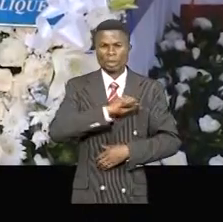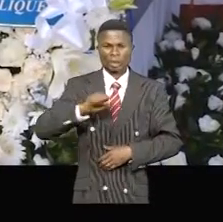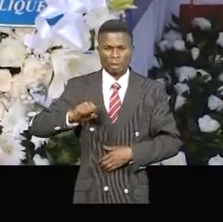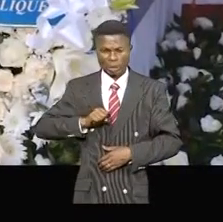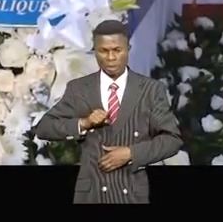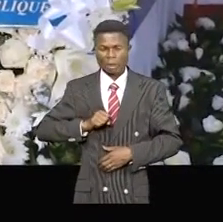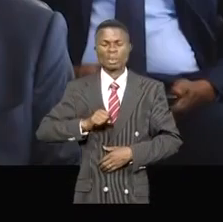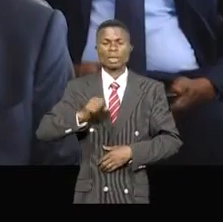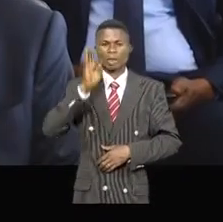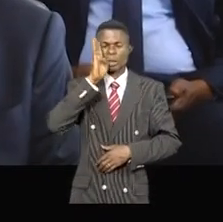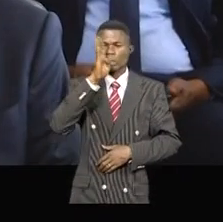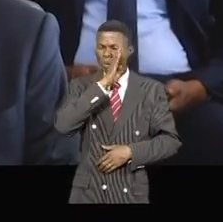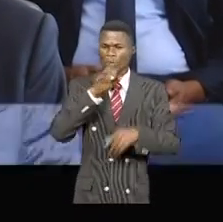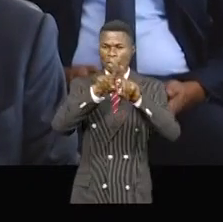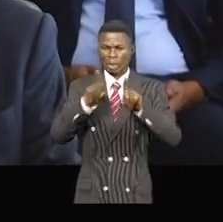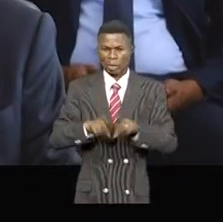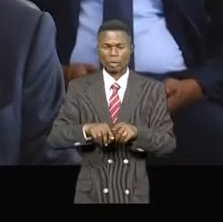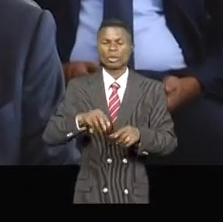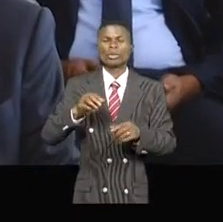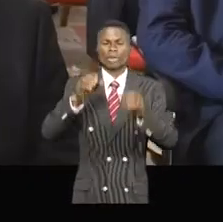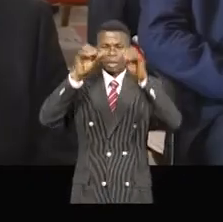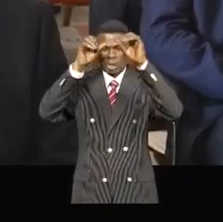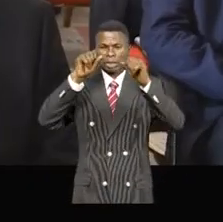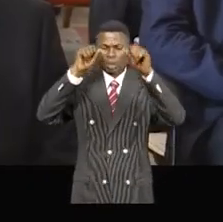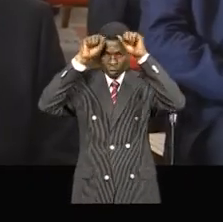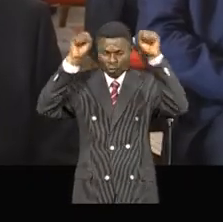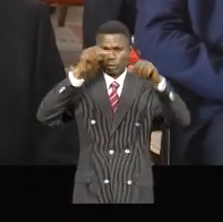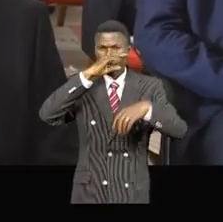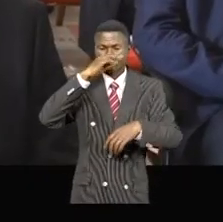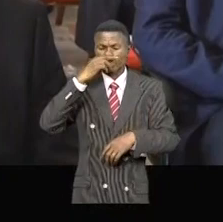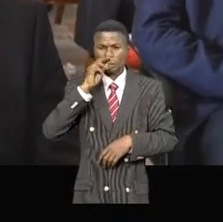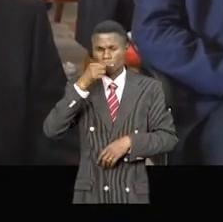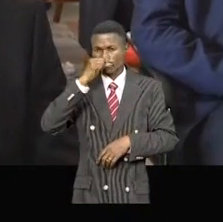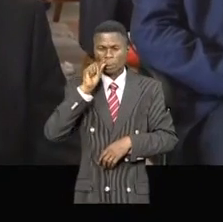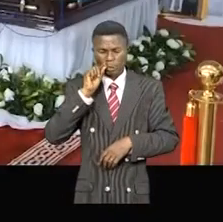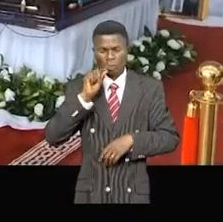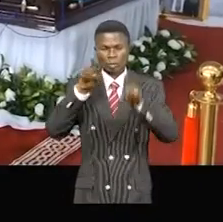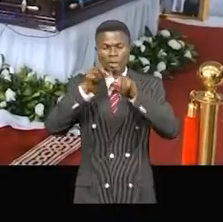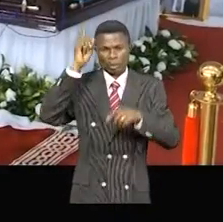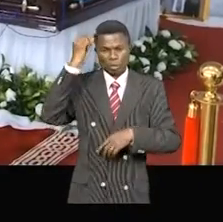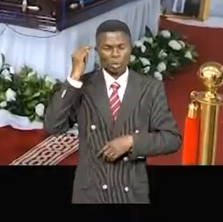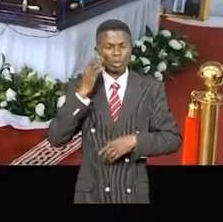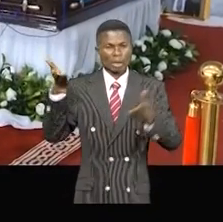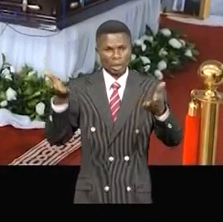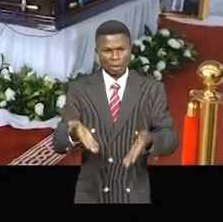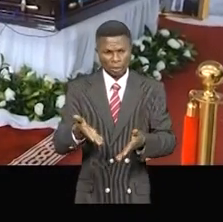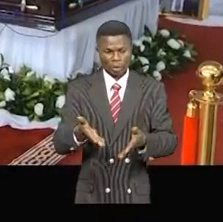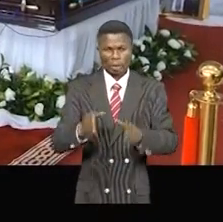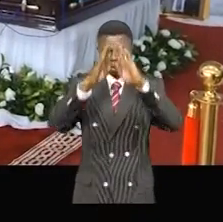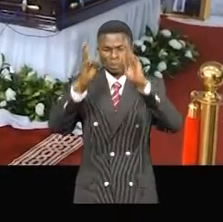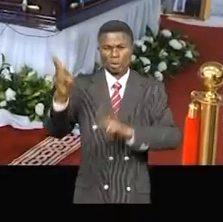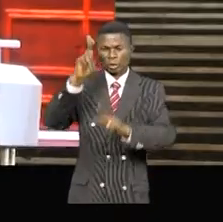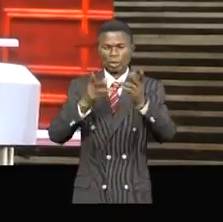Bosson Kodia et Bahati Lukwebo, ainsi que le Premier ministre Sama Lukonde, tous présents dans le hall du siège du